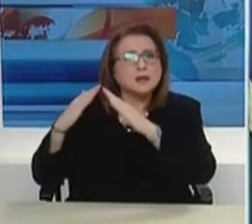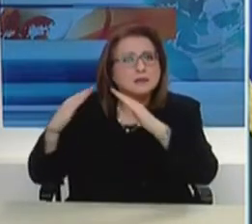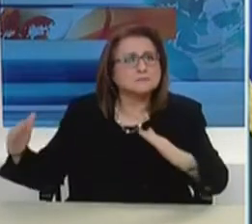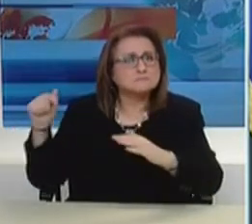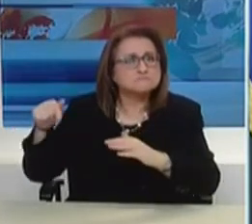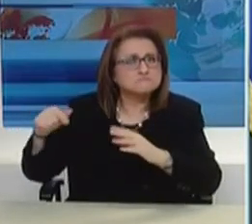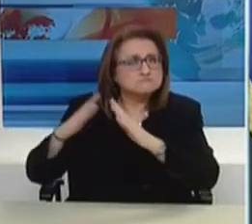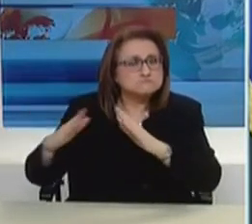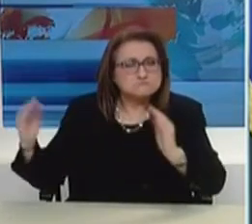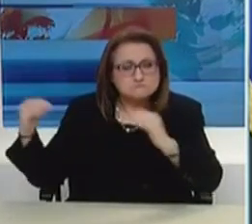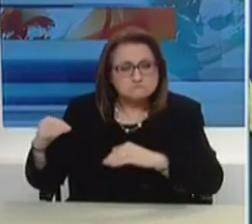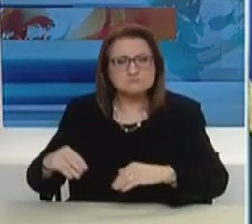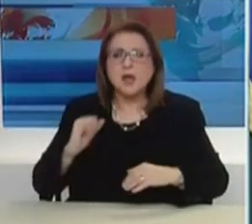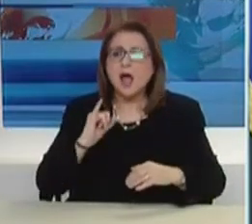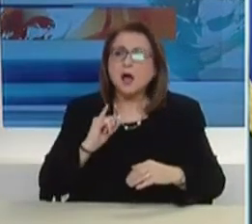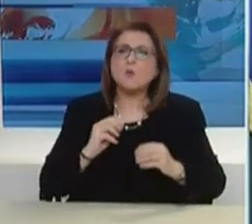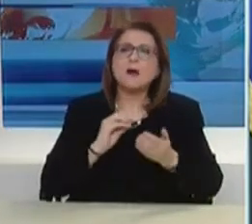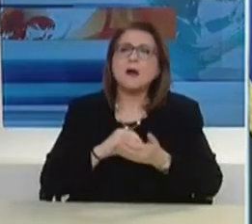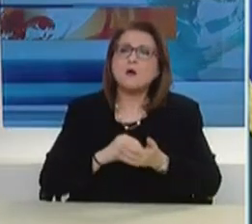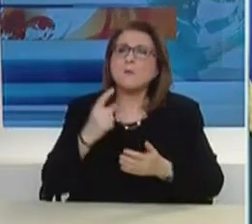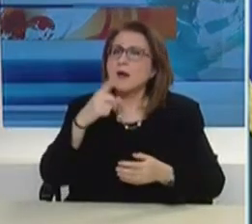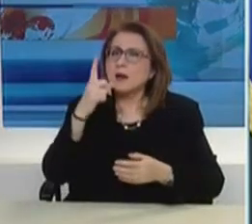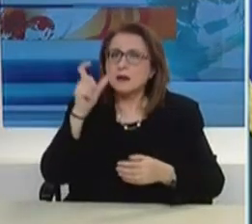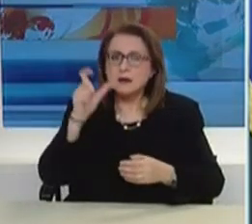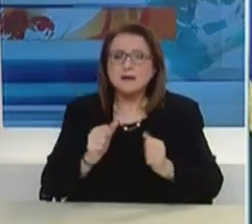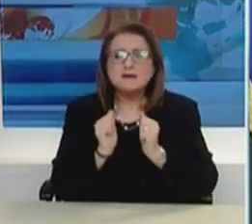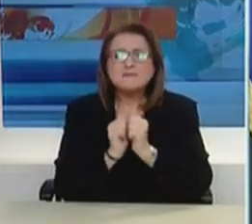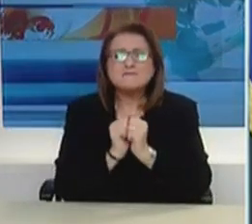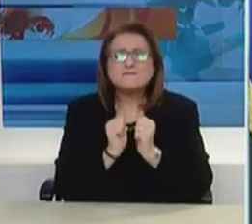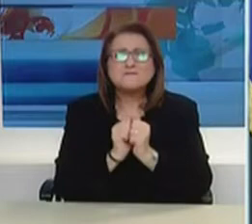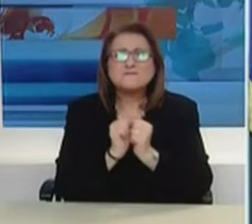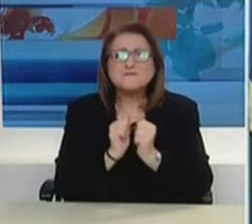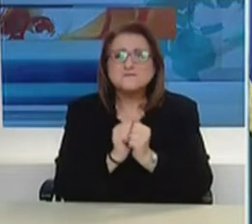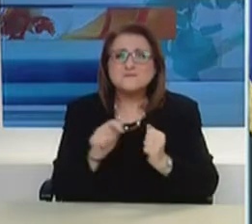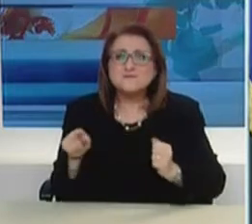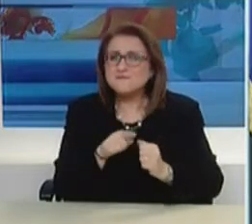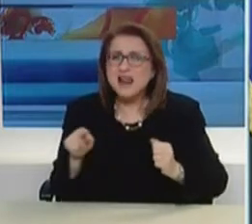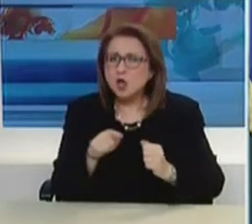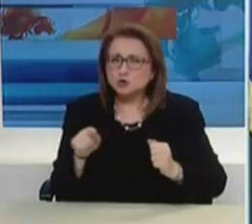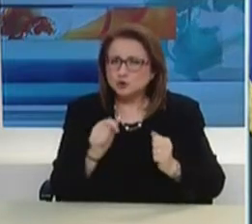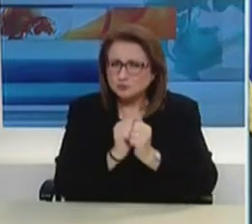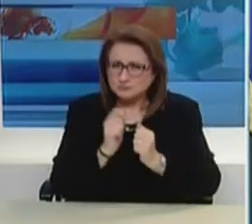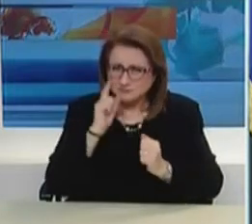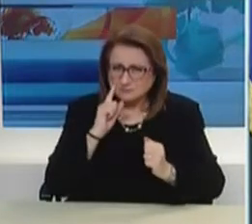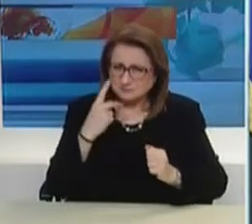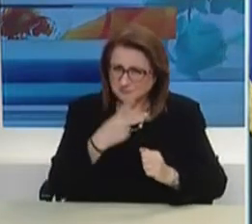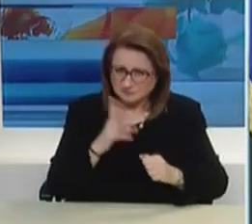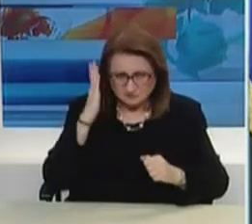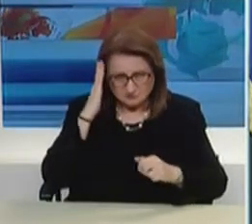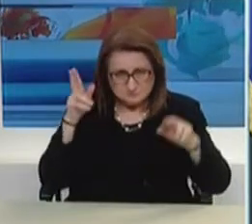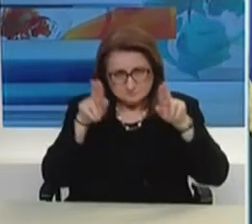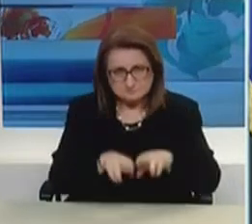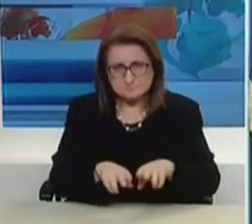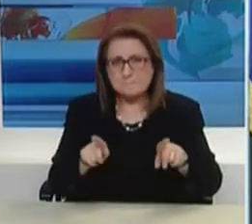Επισημαίνεται ότι εξετάστηκε και φιλικό πρόσωπο υψηλού κινδύνου έκθεσης, το οποίο συγκατοικούσε με τη